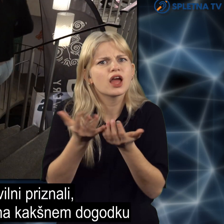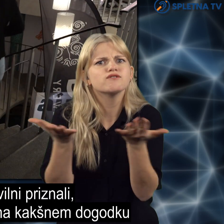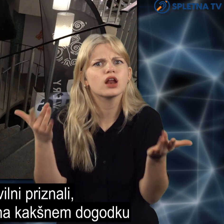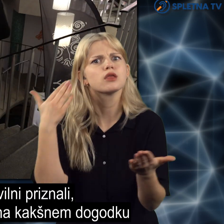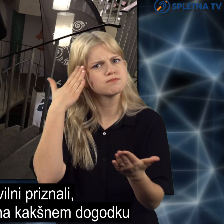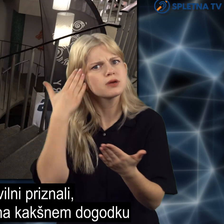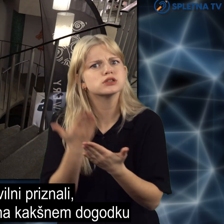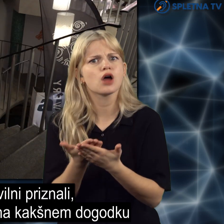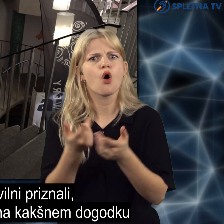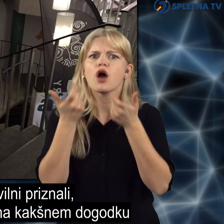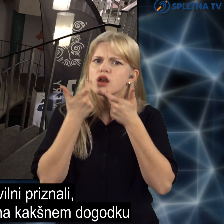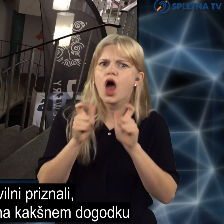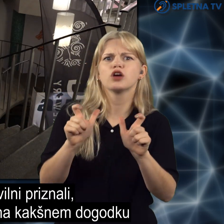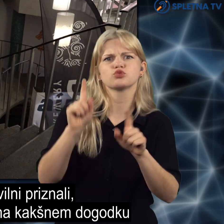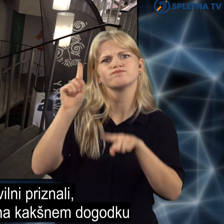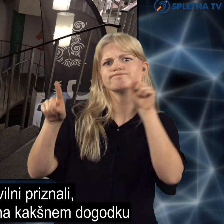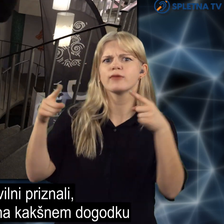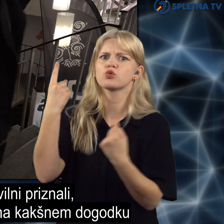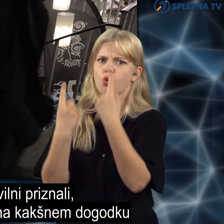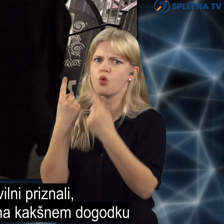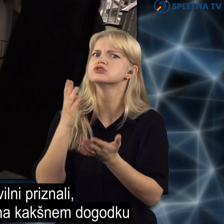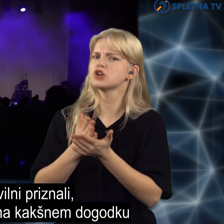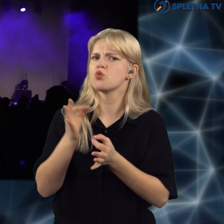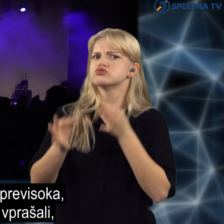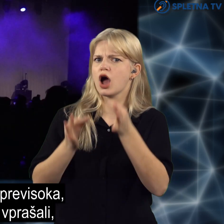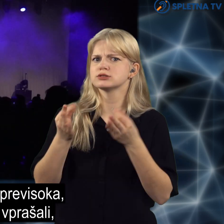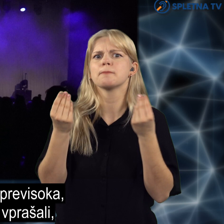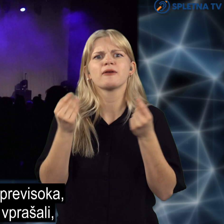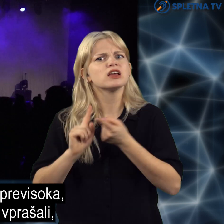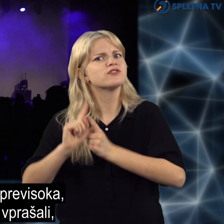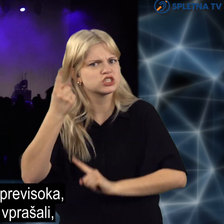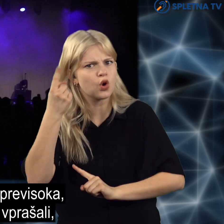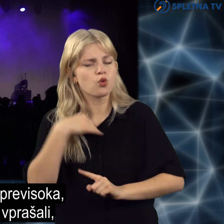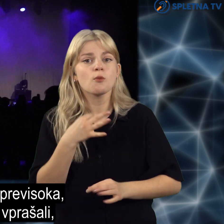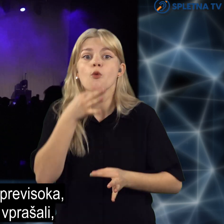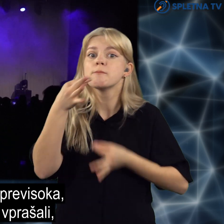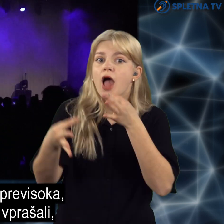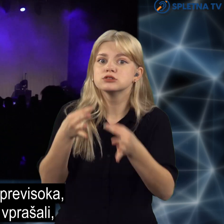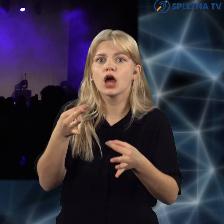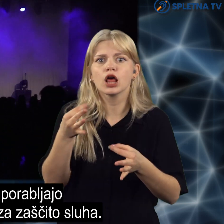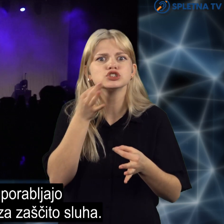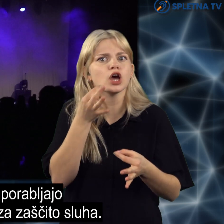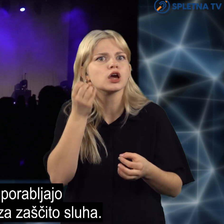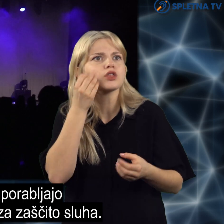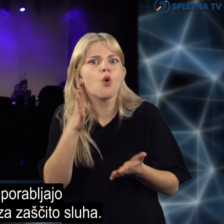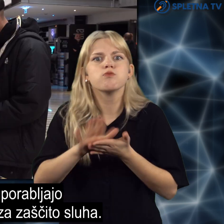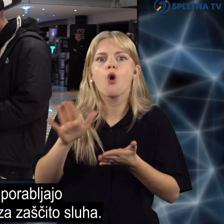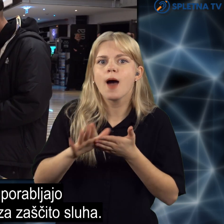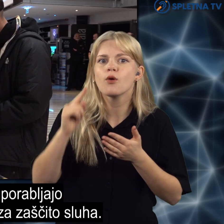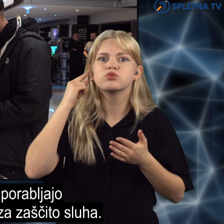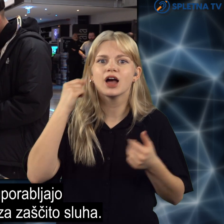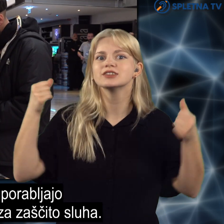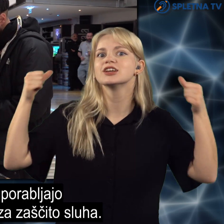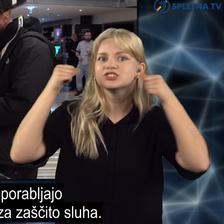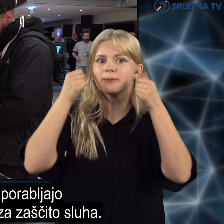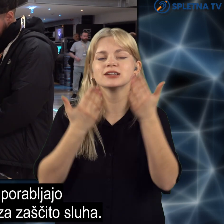Ker so številni priznali, da se jim je glasnost na kakšnem dogodku že zdela previsoka, smo jih vprašali, ali kdaj uporabljajo